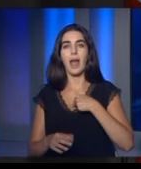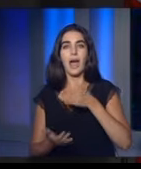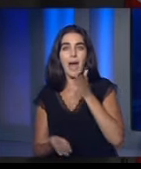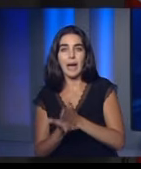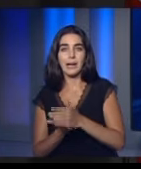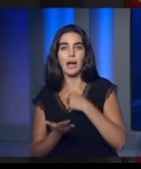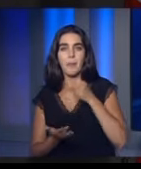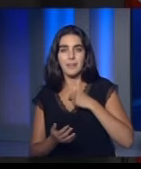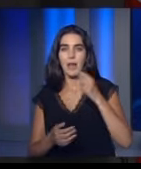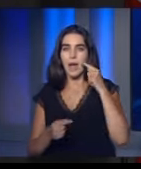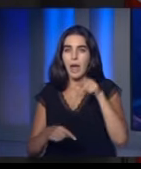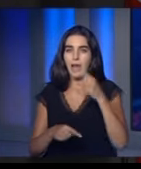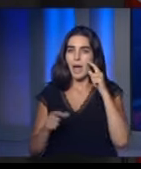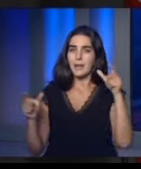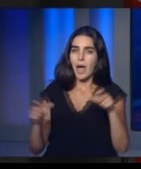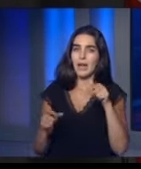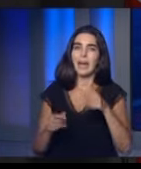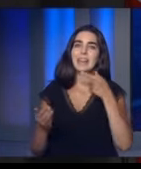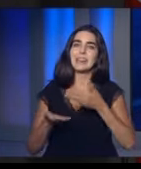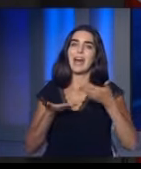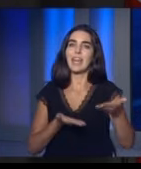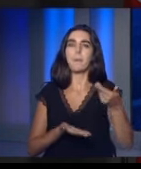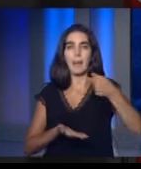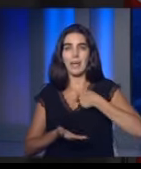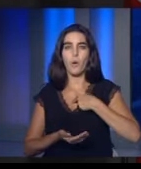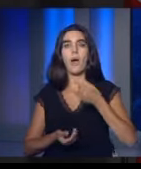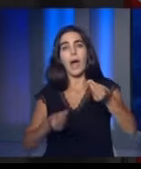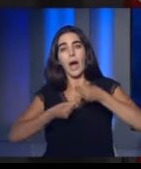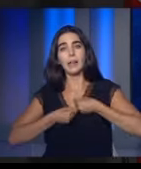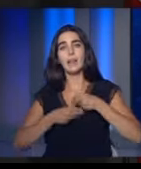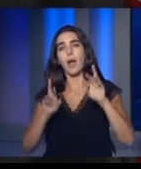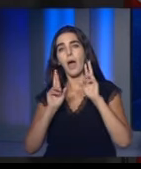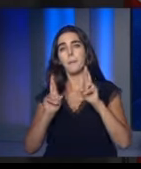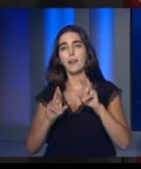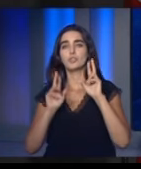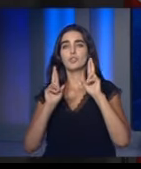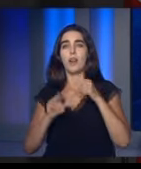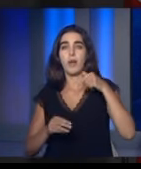عم بيتجادلوا على جنس الملائكة، وكل الملائكة لحني هون اليوم شفناهم